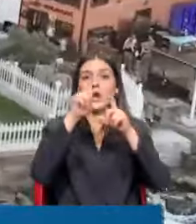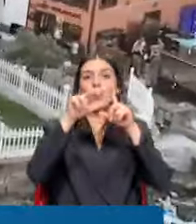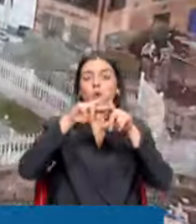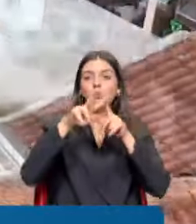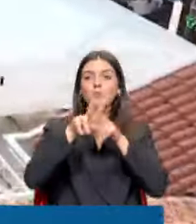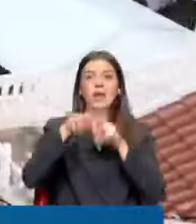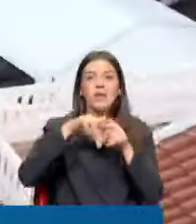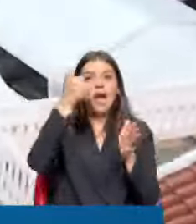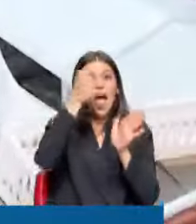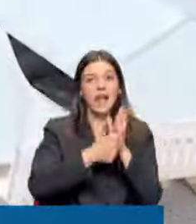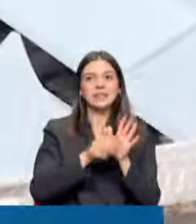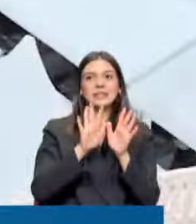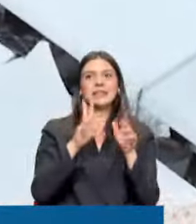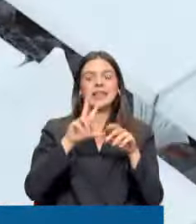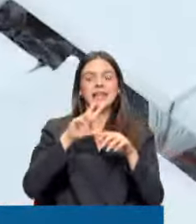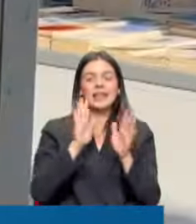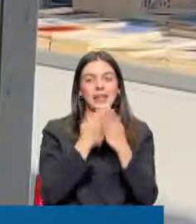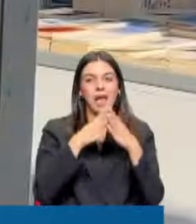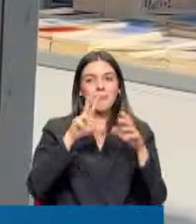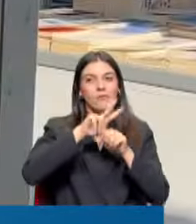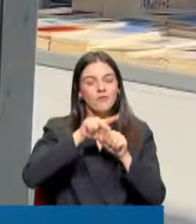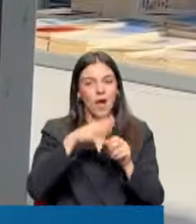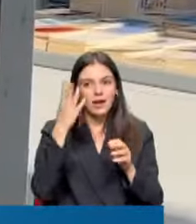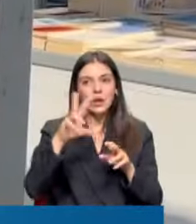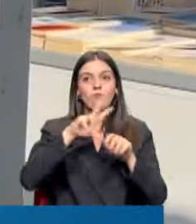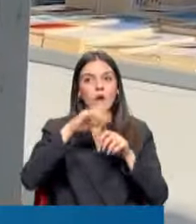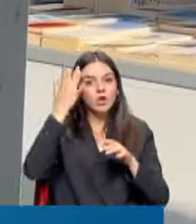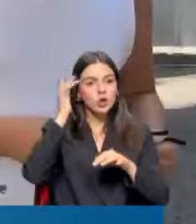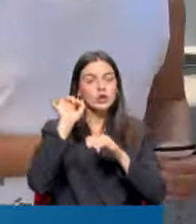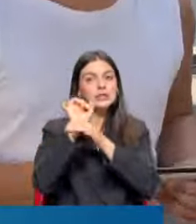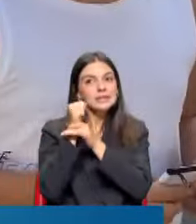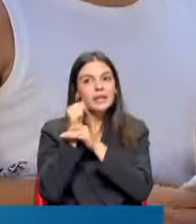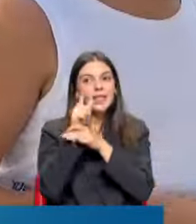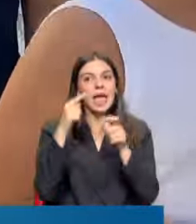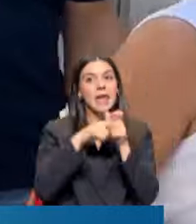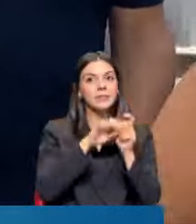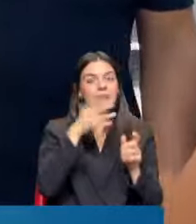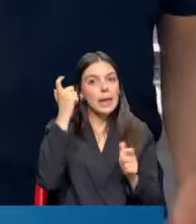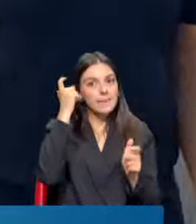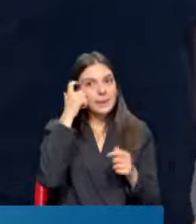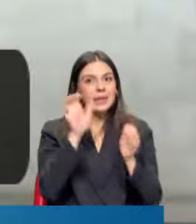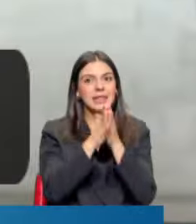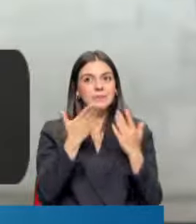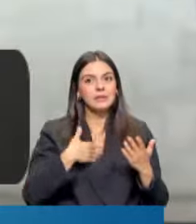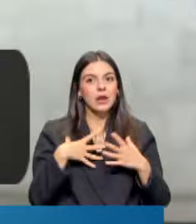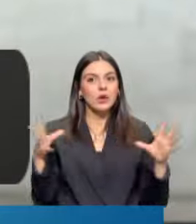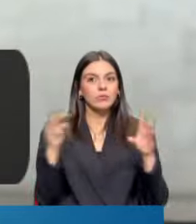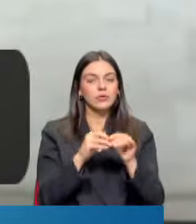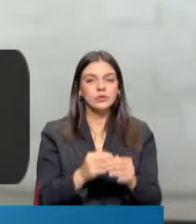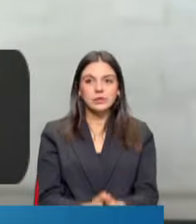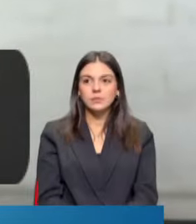6.sı düzenleniyor kitap fuarının. Bu yılki tema değişim. Fuar kültür, sanat ve edebiyatın yanında bilimi de kitapseverlerle buluşturuyor. Bence